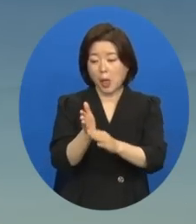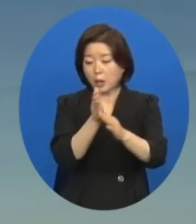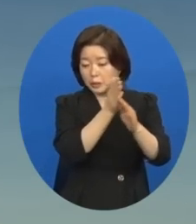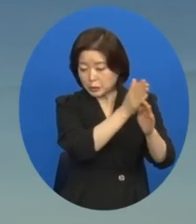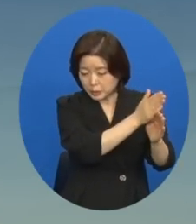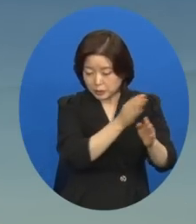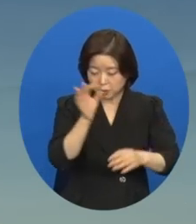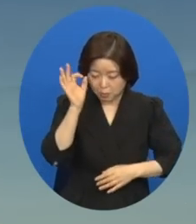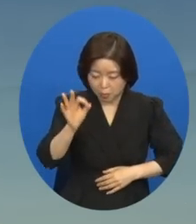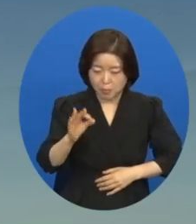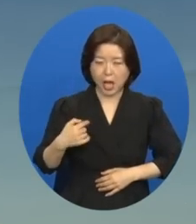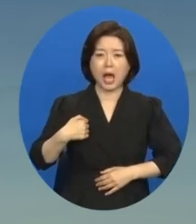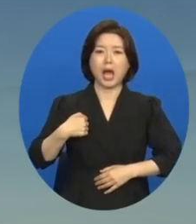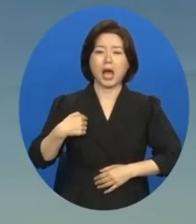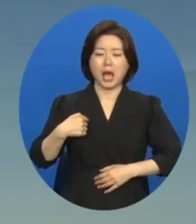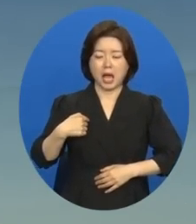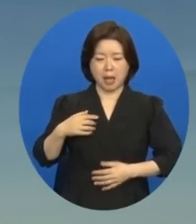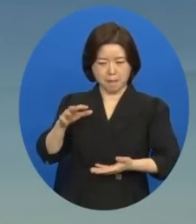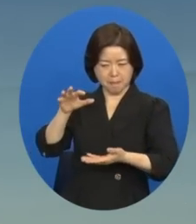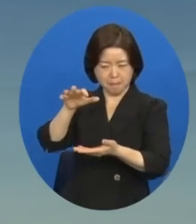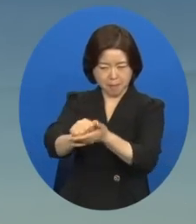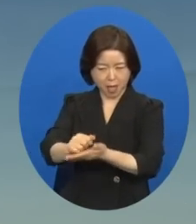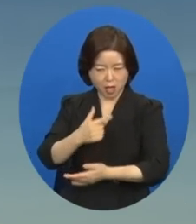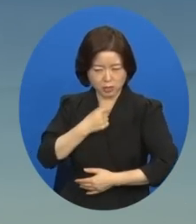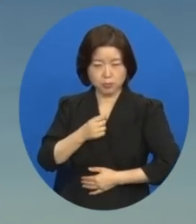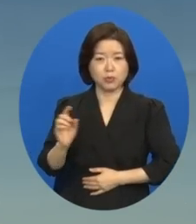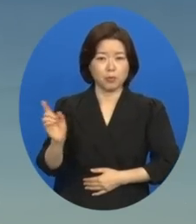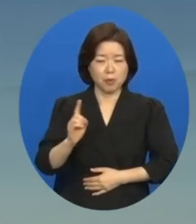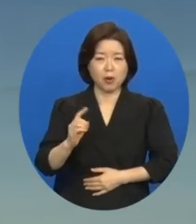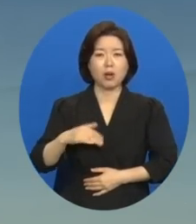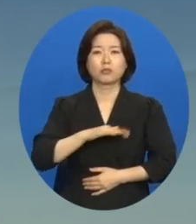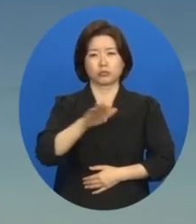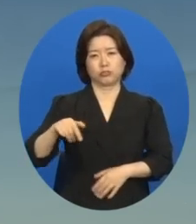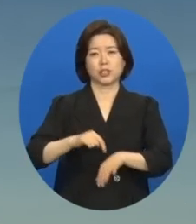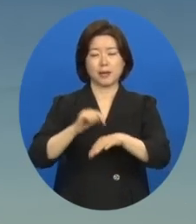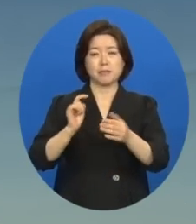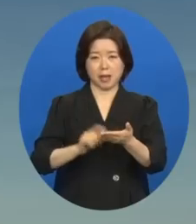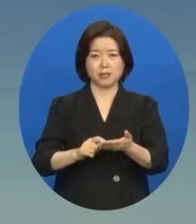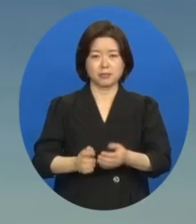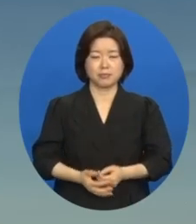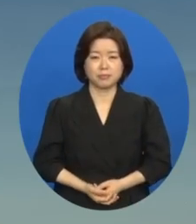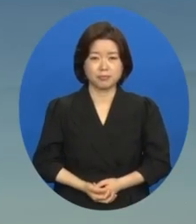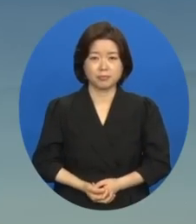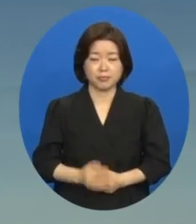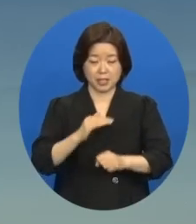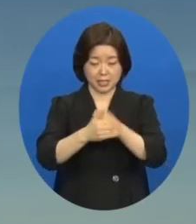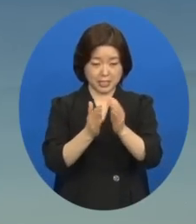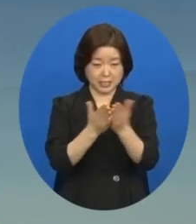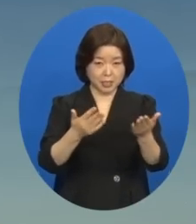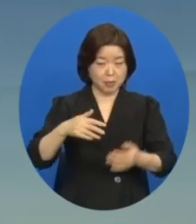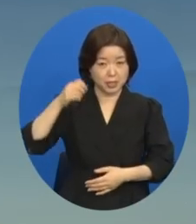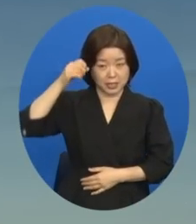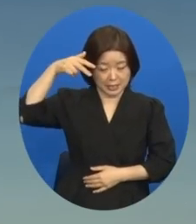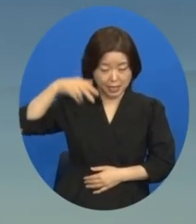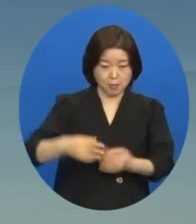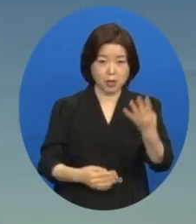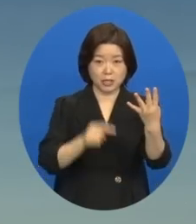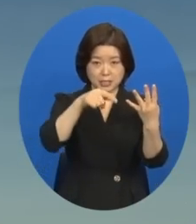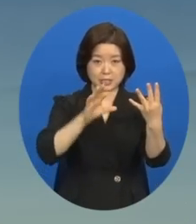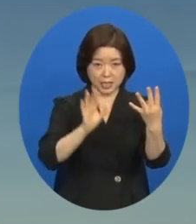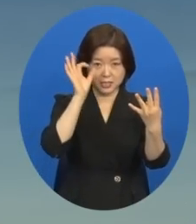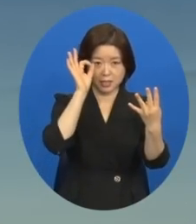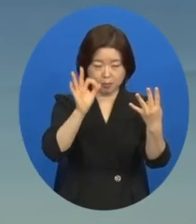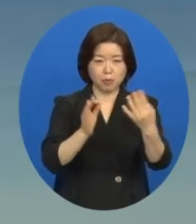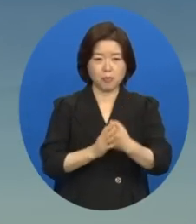통해서 점령해서 빼앗고 싶은 것은 우리의 마음입니다. 그래서 성경은요, 잠언 4장에